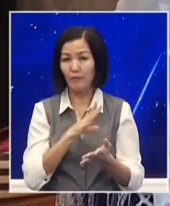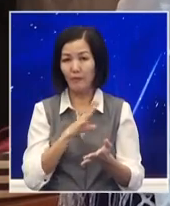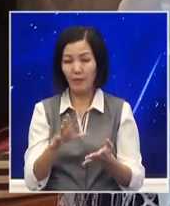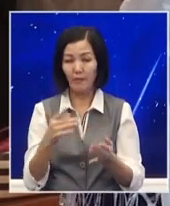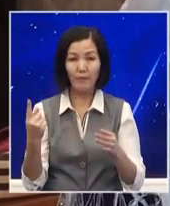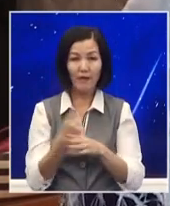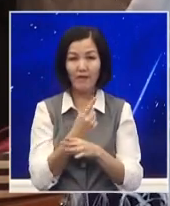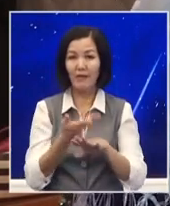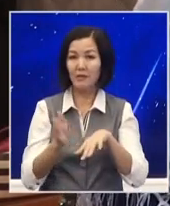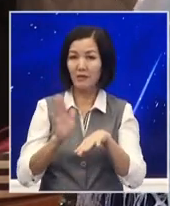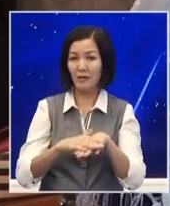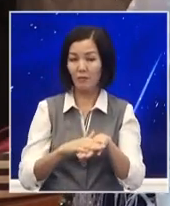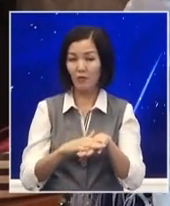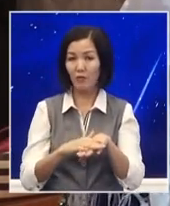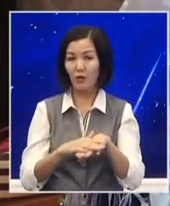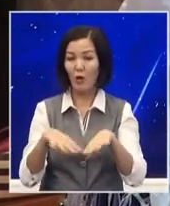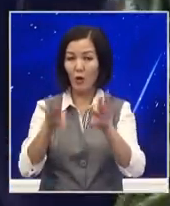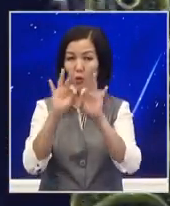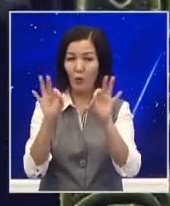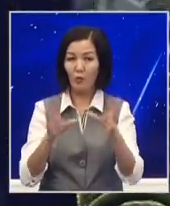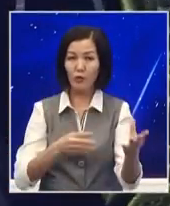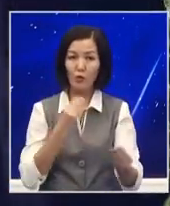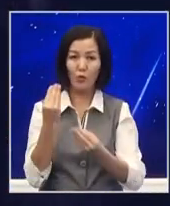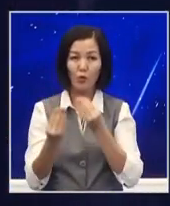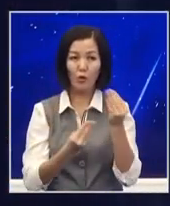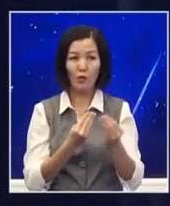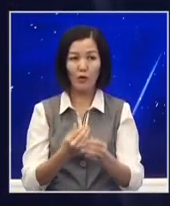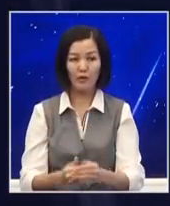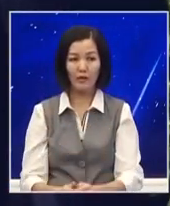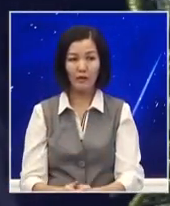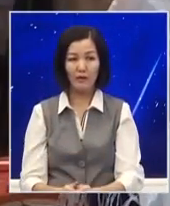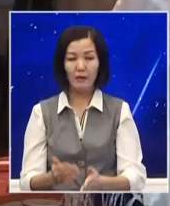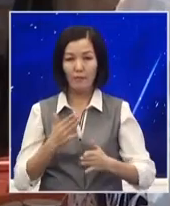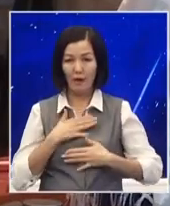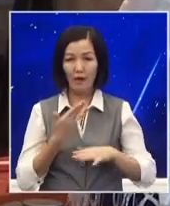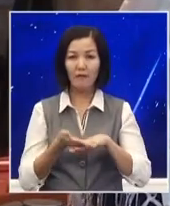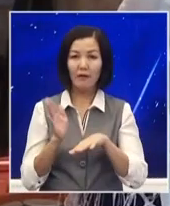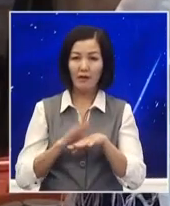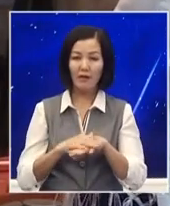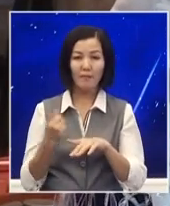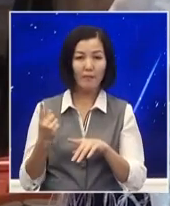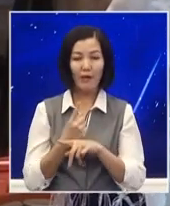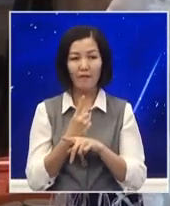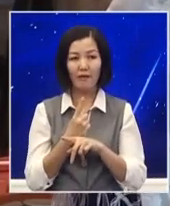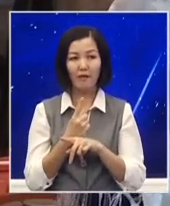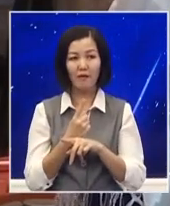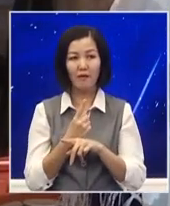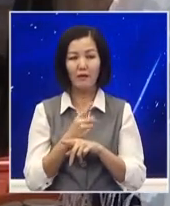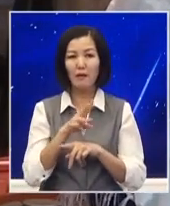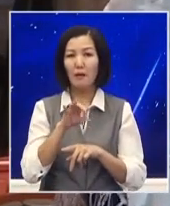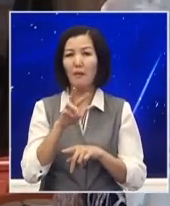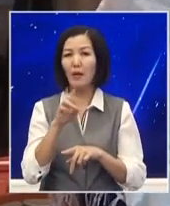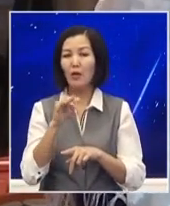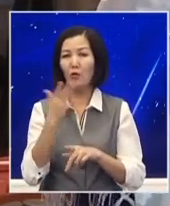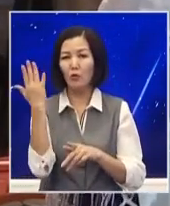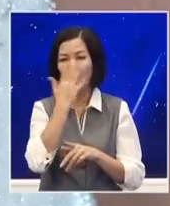осы біздің спектакліміз. Қиын болып отыр маған негізінде. Ең алдымен жаңағы монологты оқыған кезде